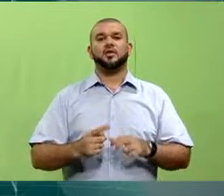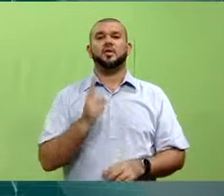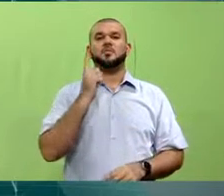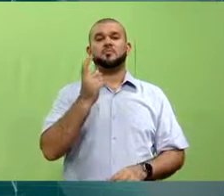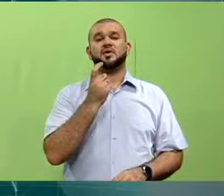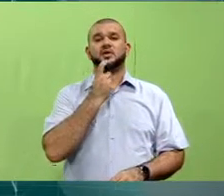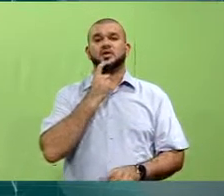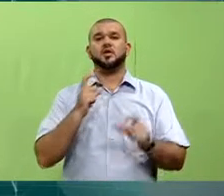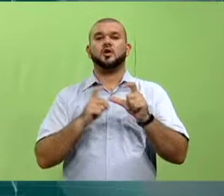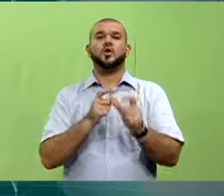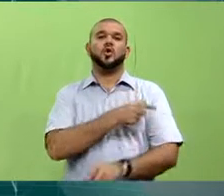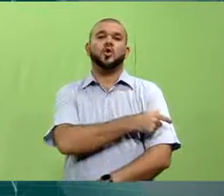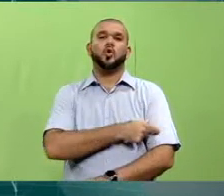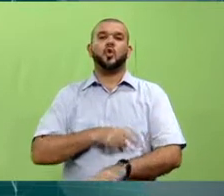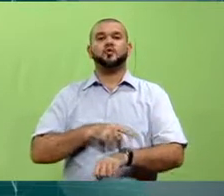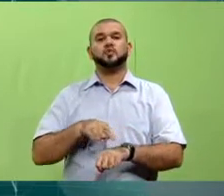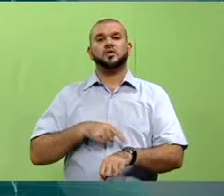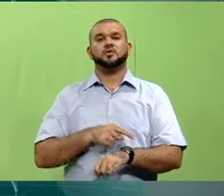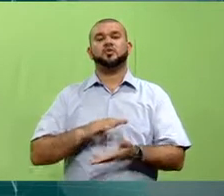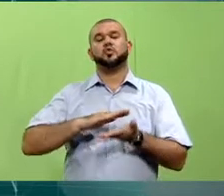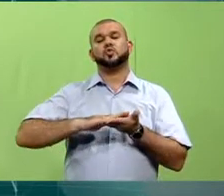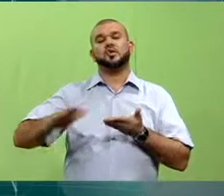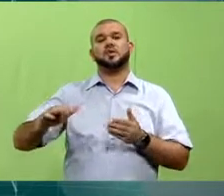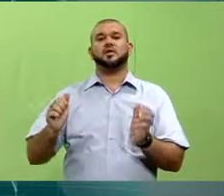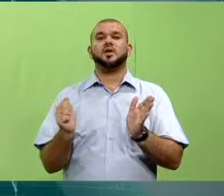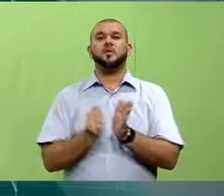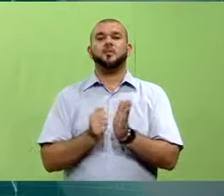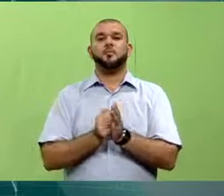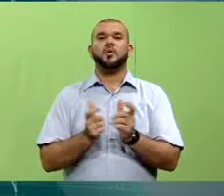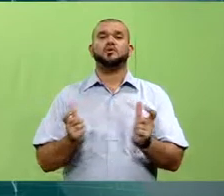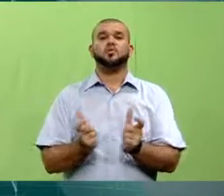basın toplantısıyla değerlendirdi.